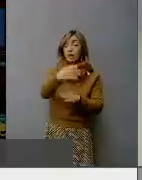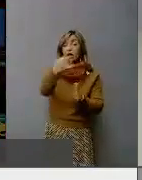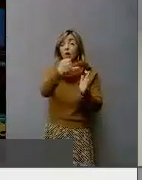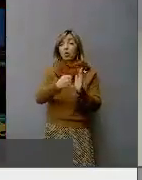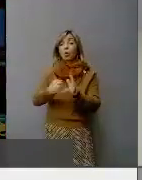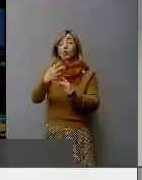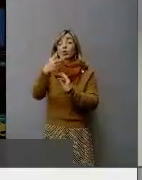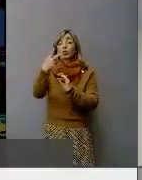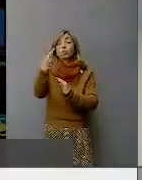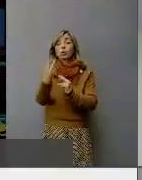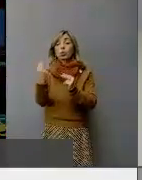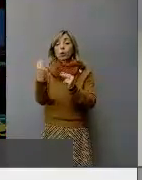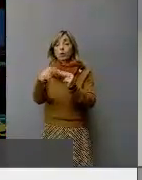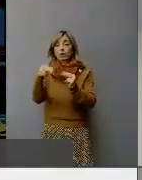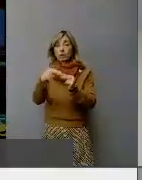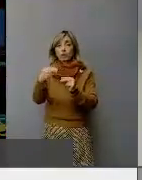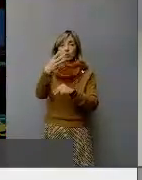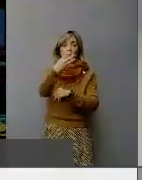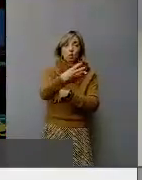consigliera lodi